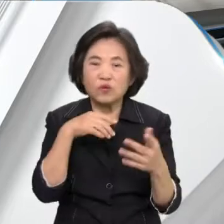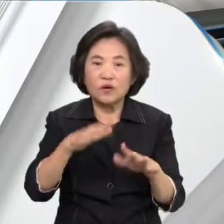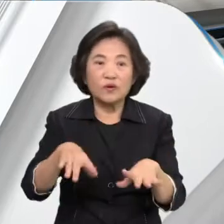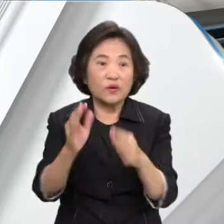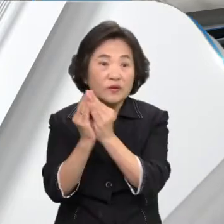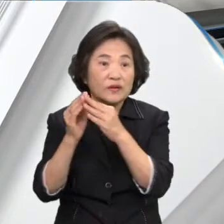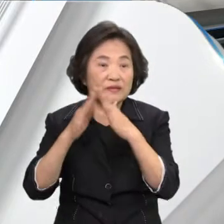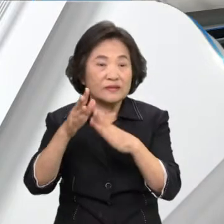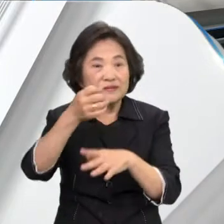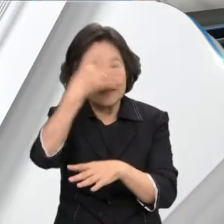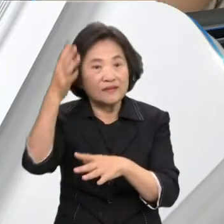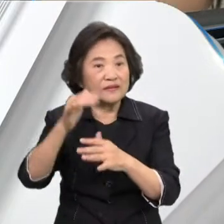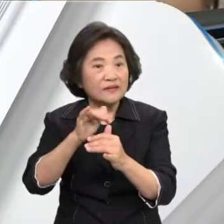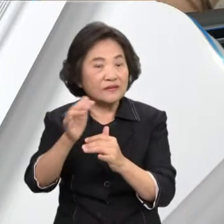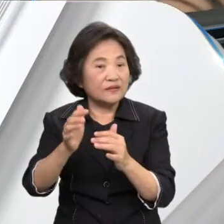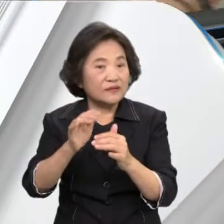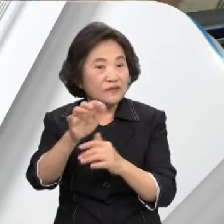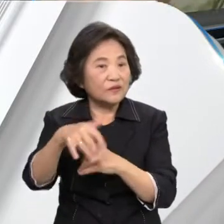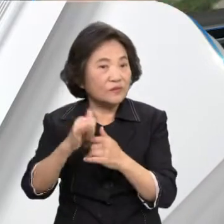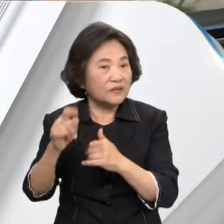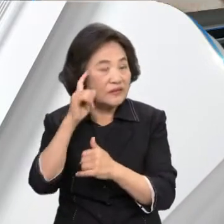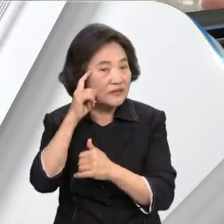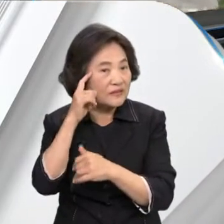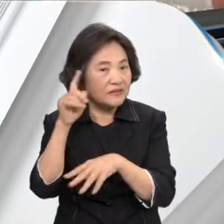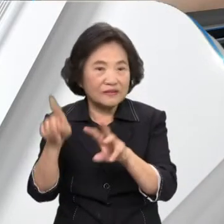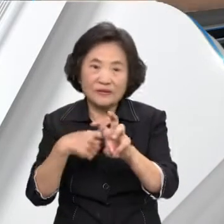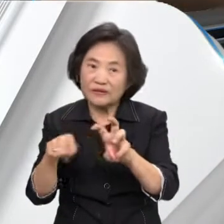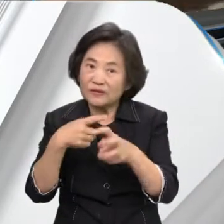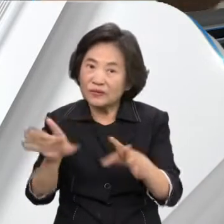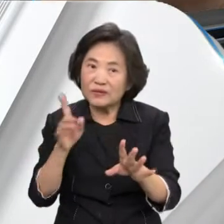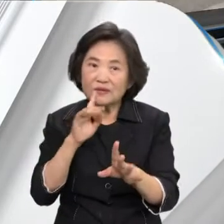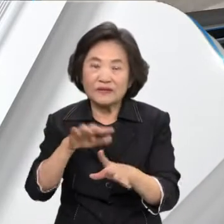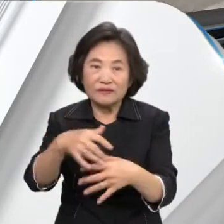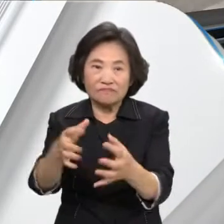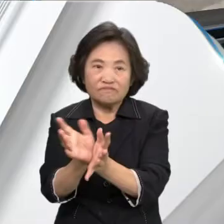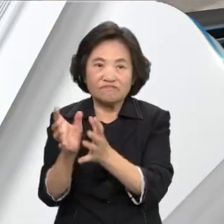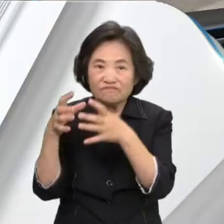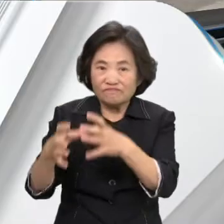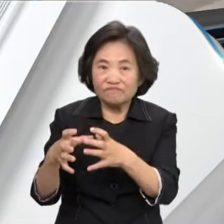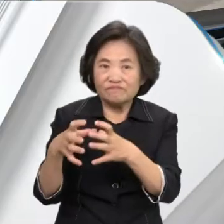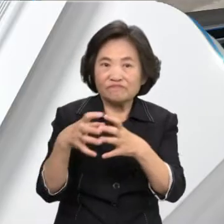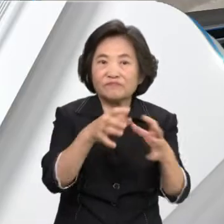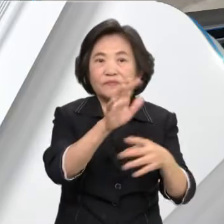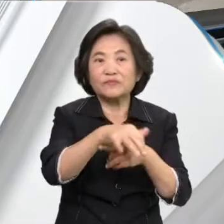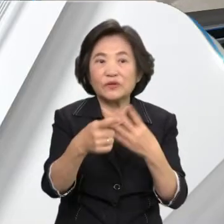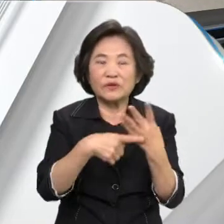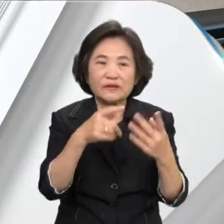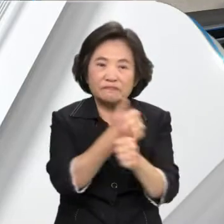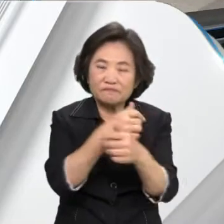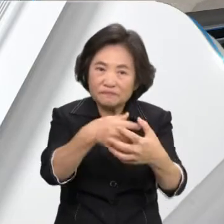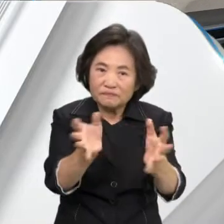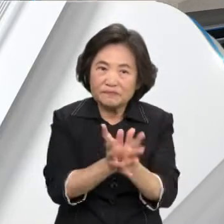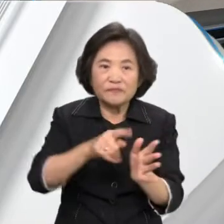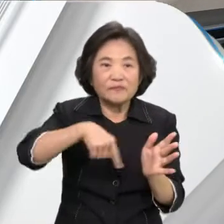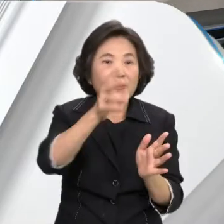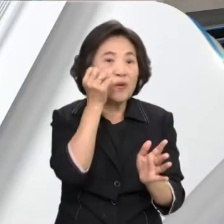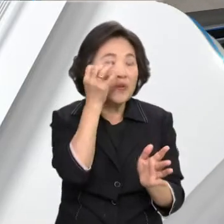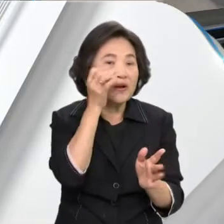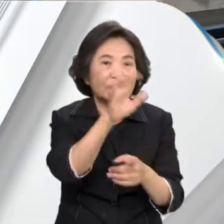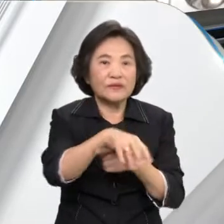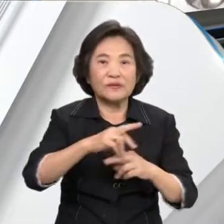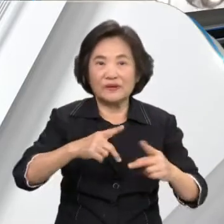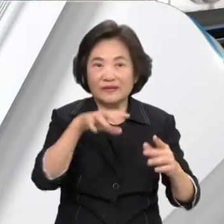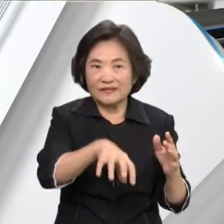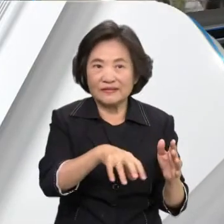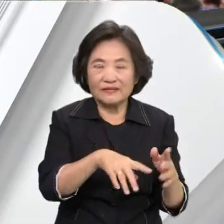加强农业技术的交流，有30人届土生血后生的农民组的农业考察团，去到花